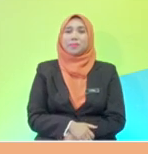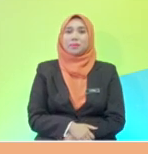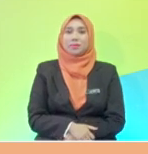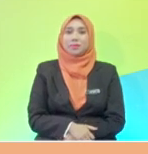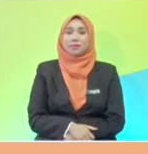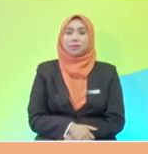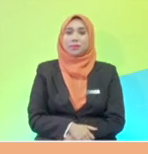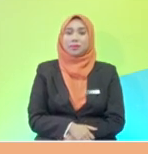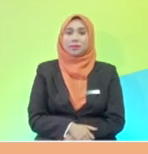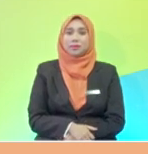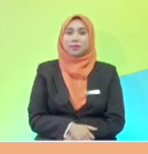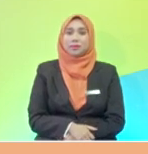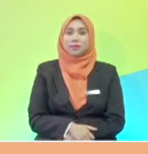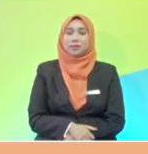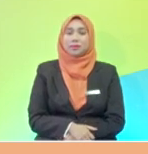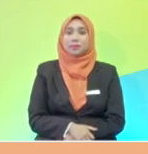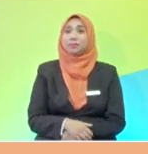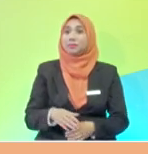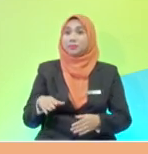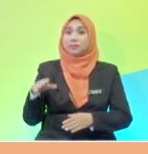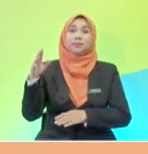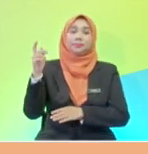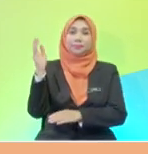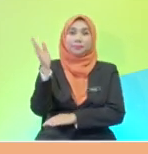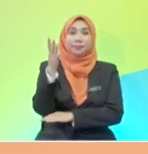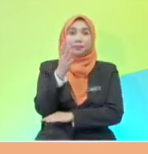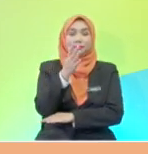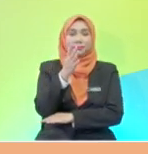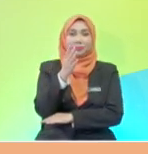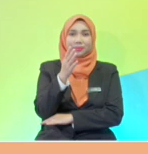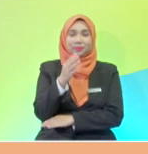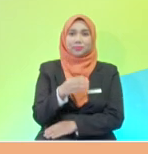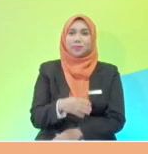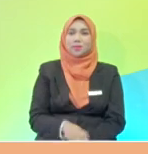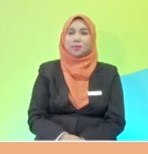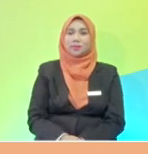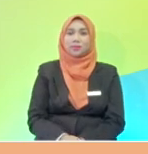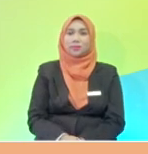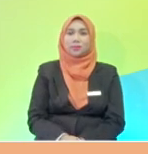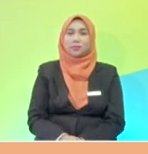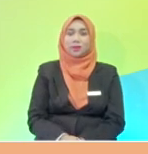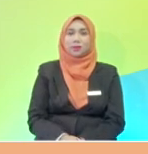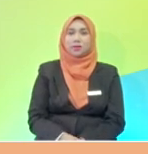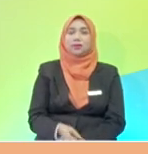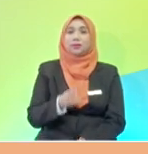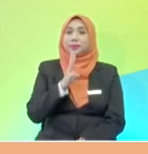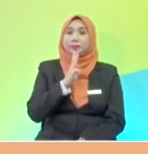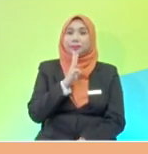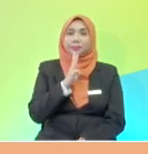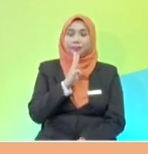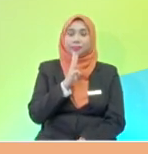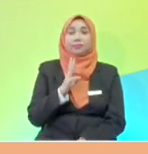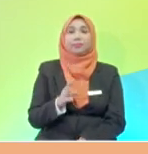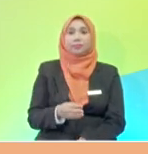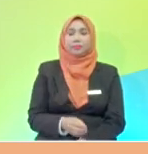memerlukan udara tumbuh-tumbuhan memerlukan air yang akan diserap oleh daun tidak